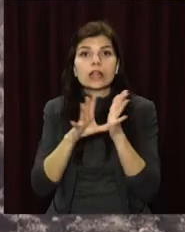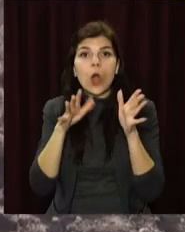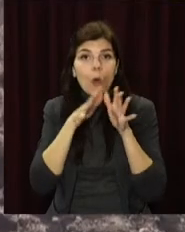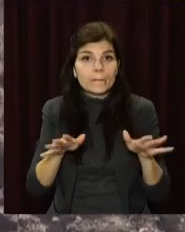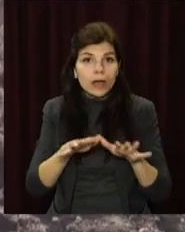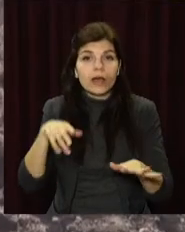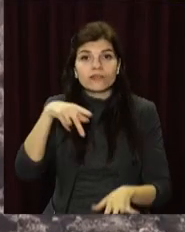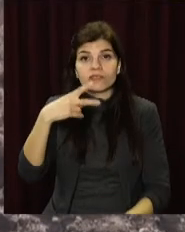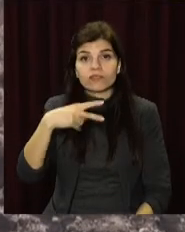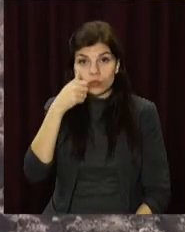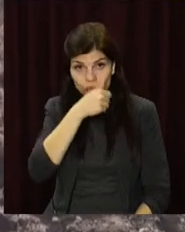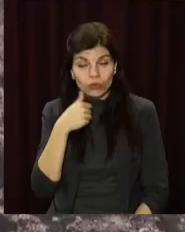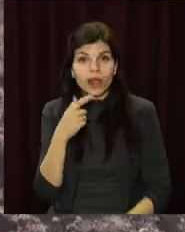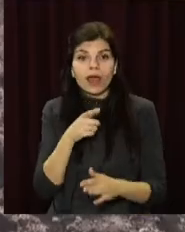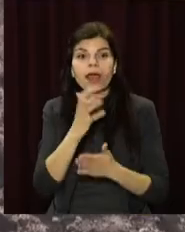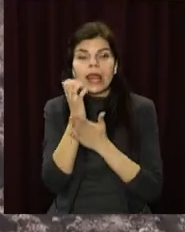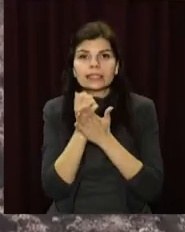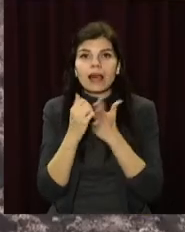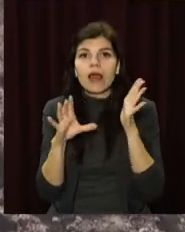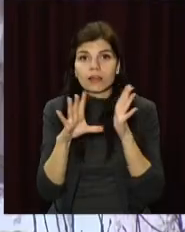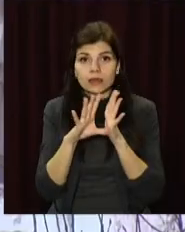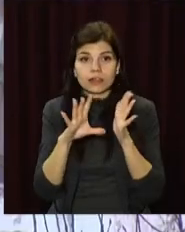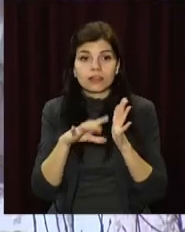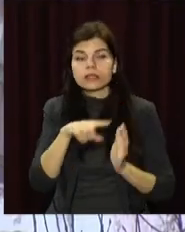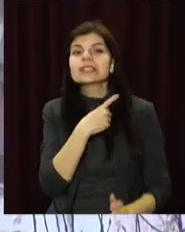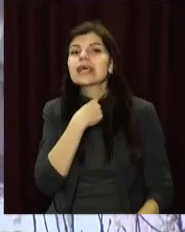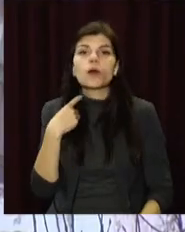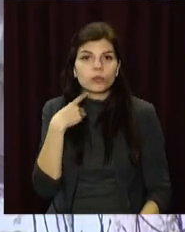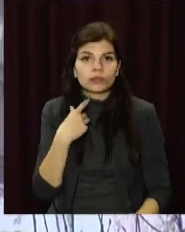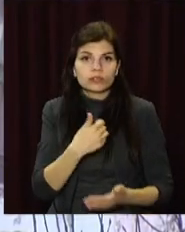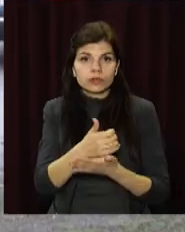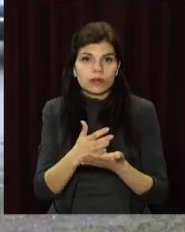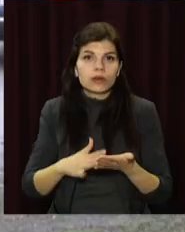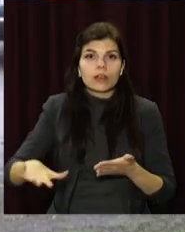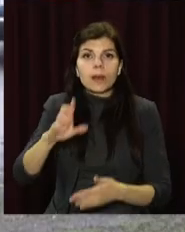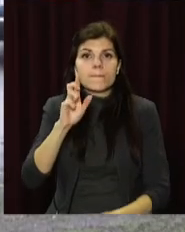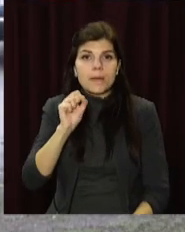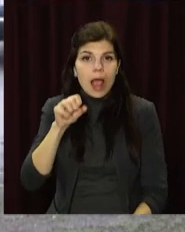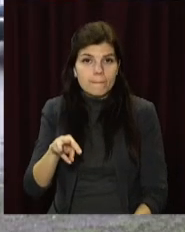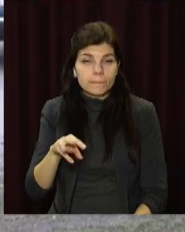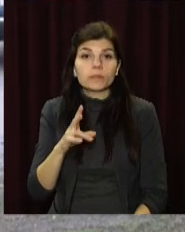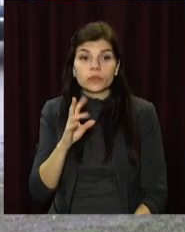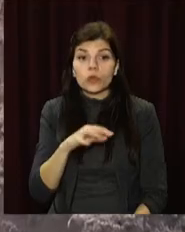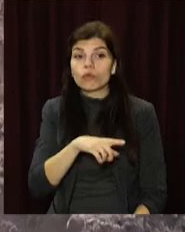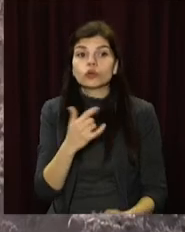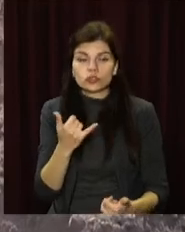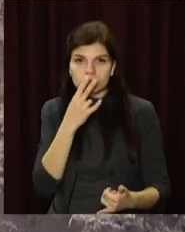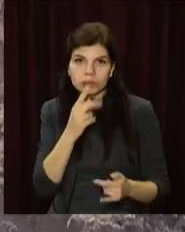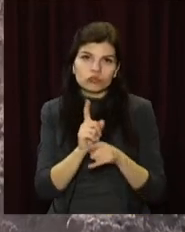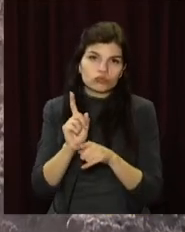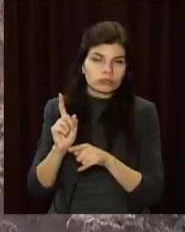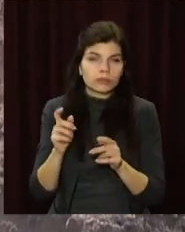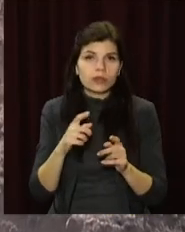У 2020 році резервним енергопостачанням забезпечили жителів мікрорайону БАМ. Наразі мережі проводять і у